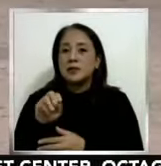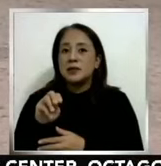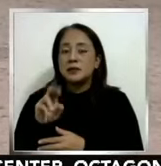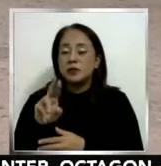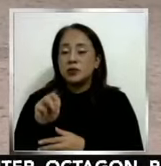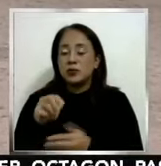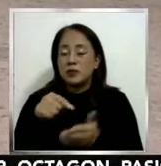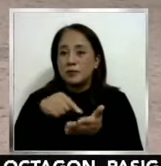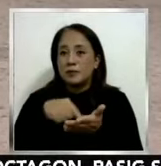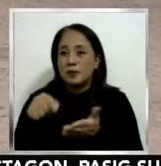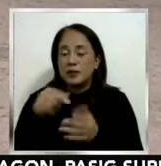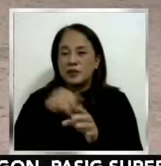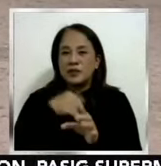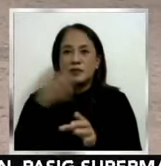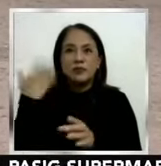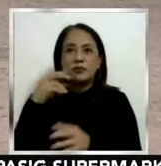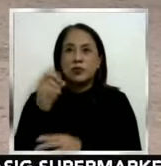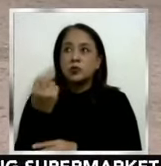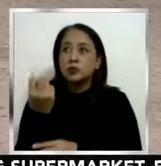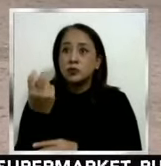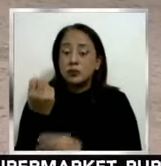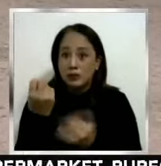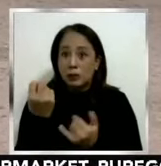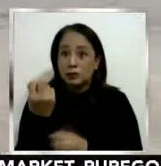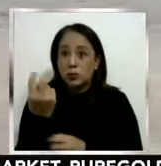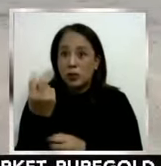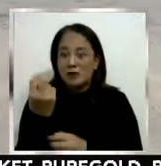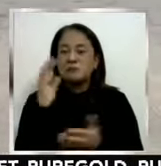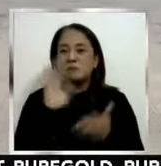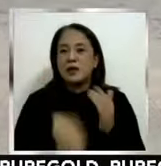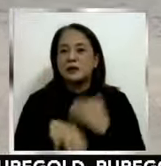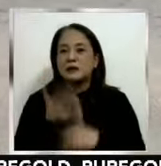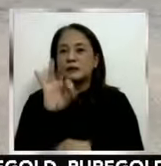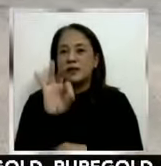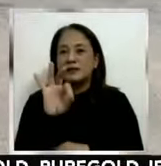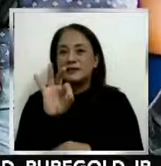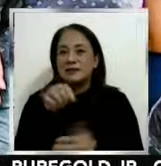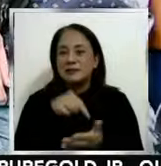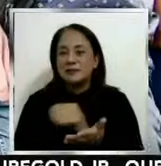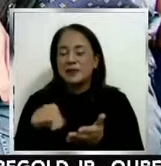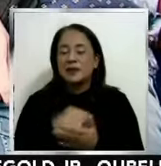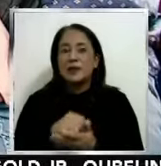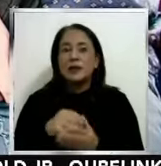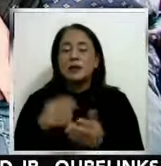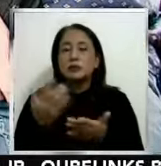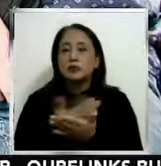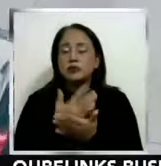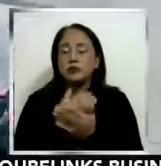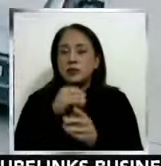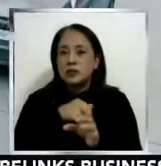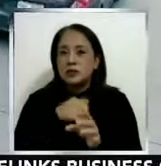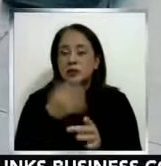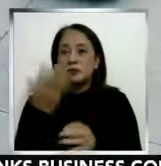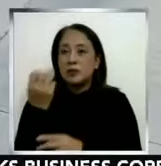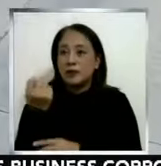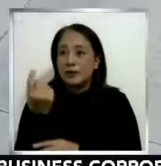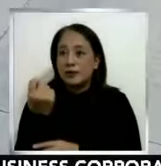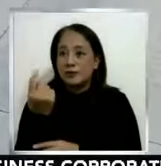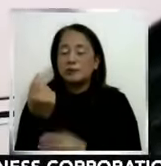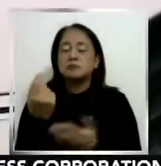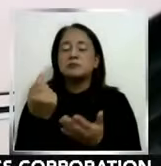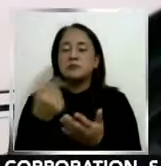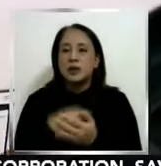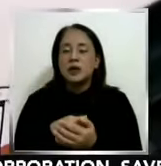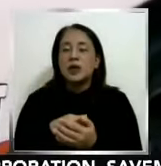mula 12 piso ay babalik sa 9 na piso. Ang sa modern jeepney naman babalik sa 11 piso. Hanggang 4 na piso naman